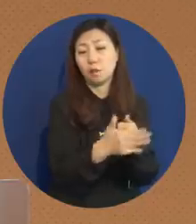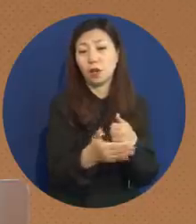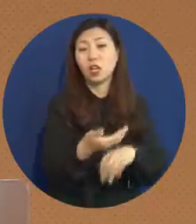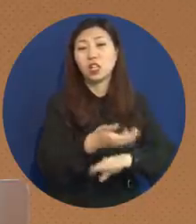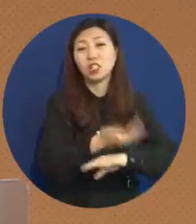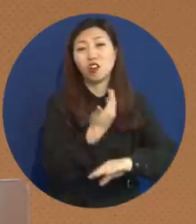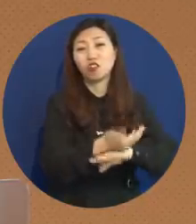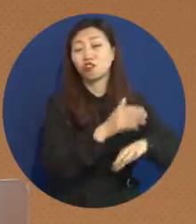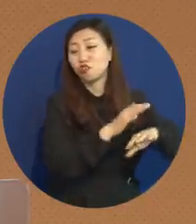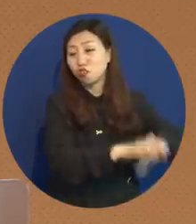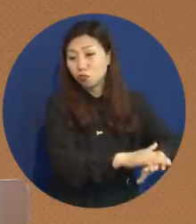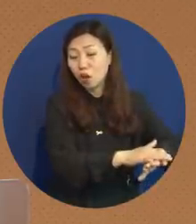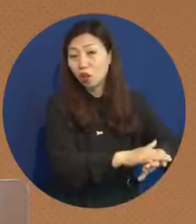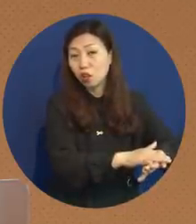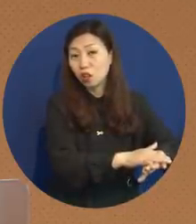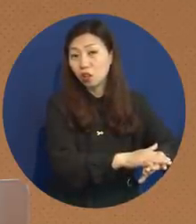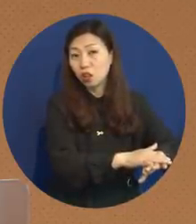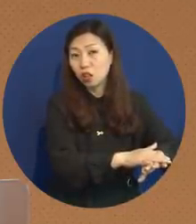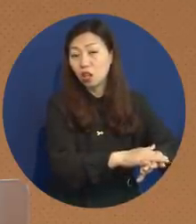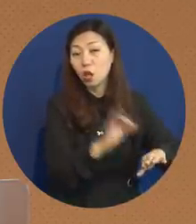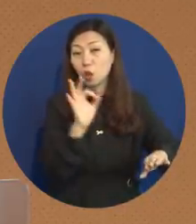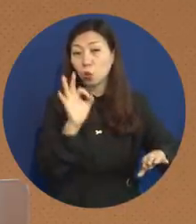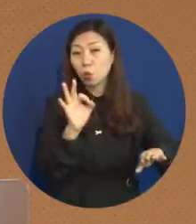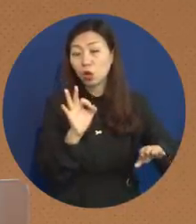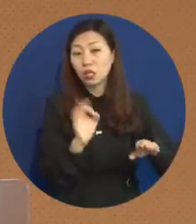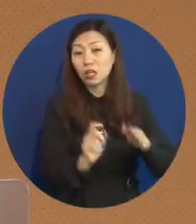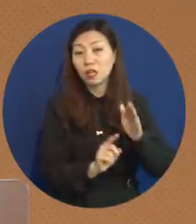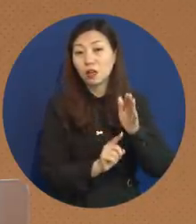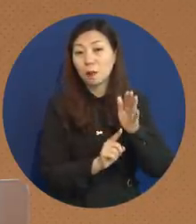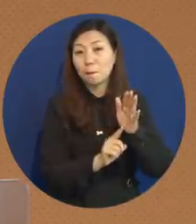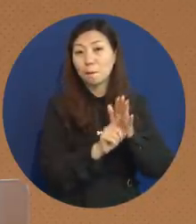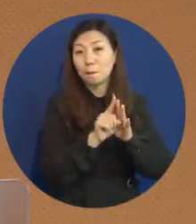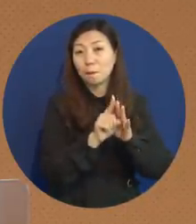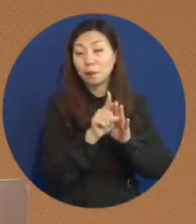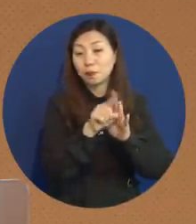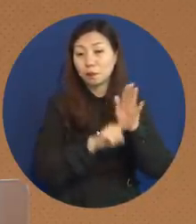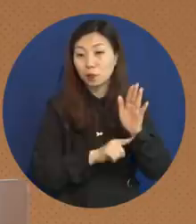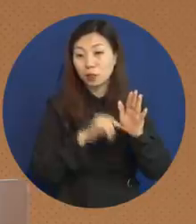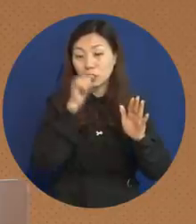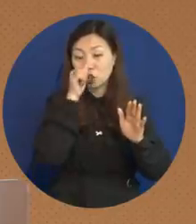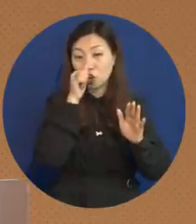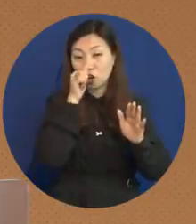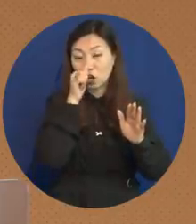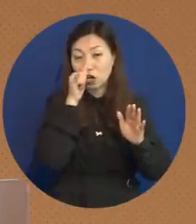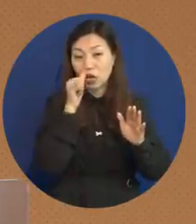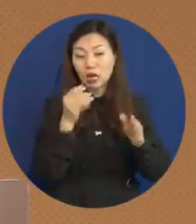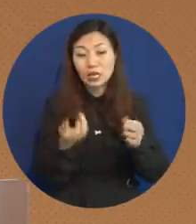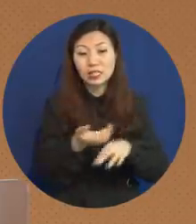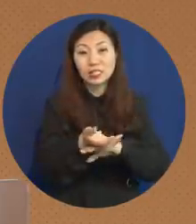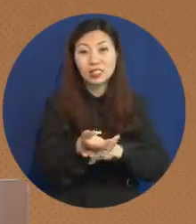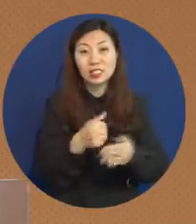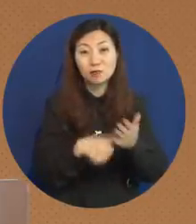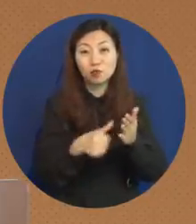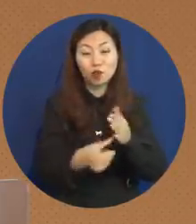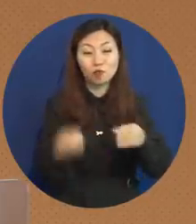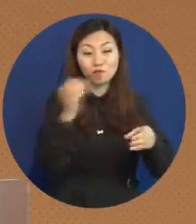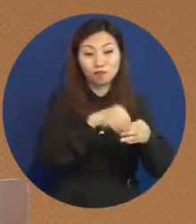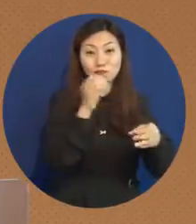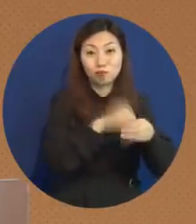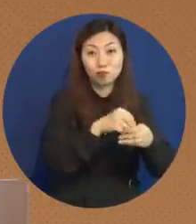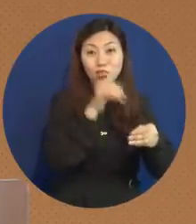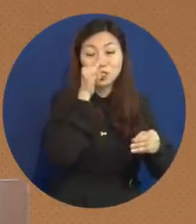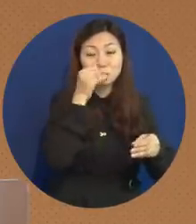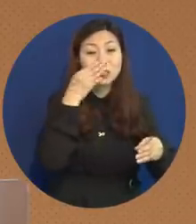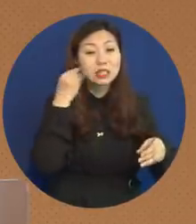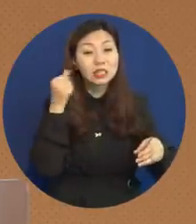트럭은 놔놓으면 강가상각비가 생기겠지. 그뭐짐 실을 일이 있으면 기름값이 들지, 실을 일이 없으면 기름값이 안들거 아니야,